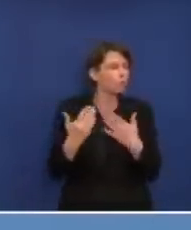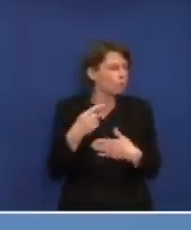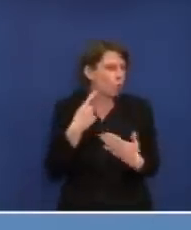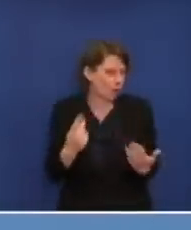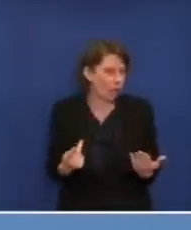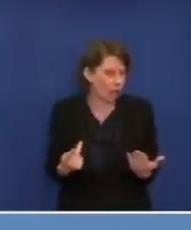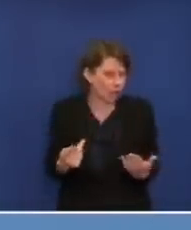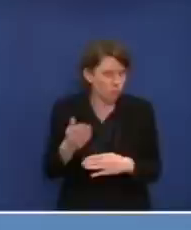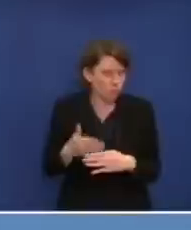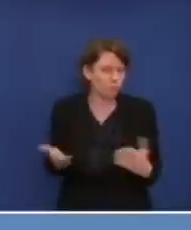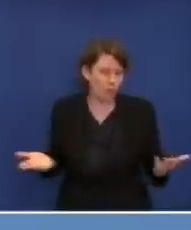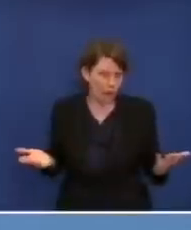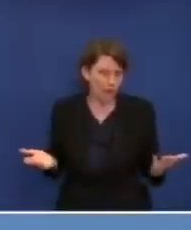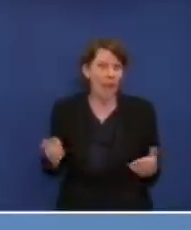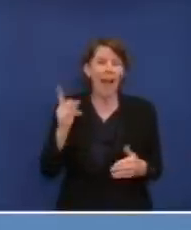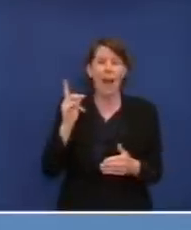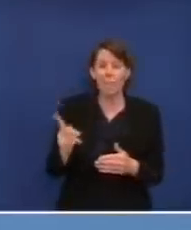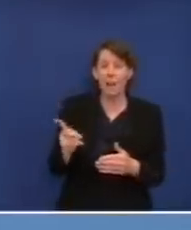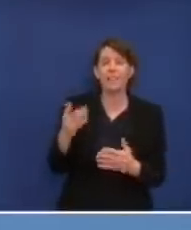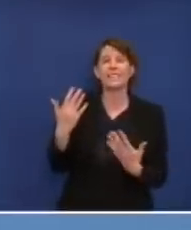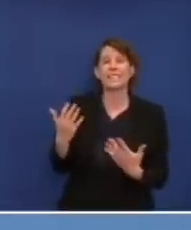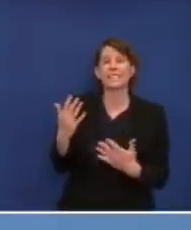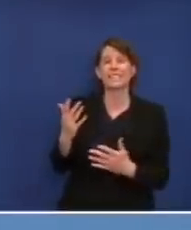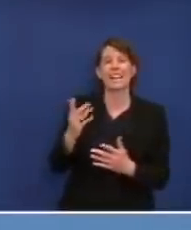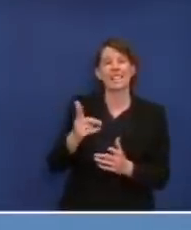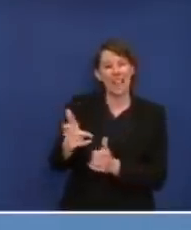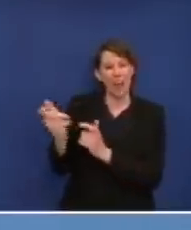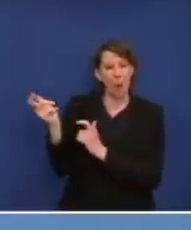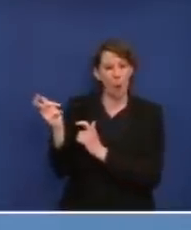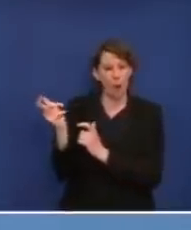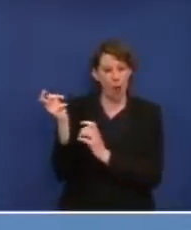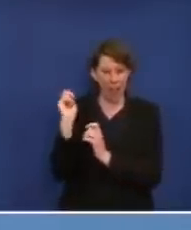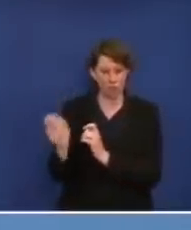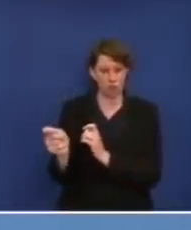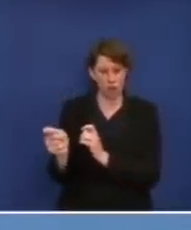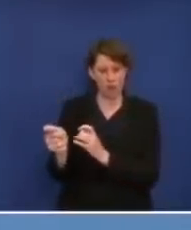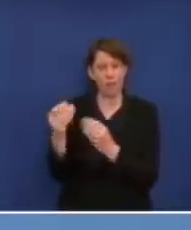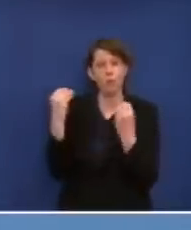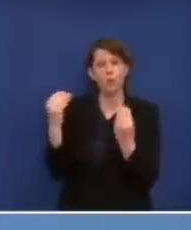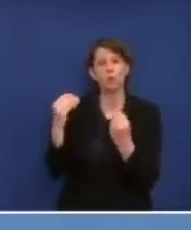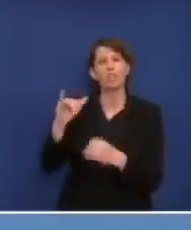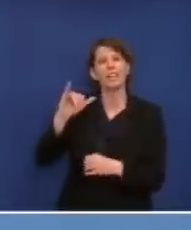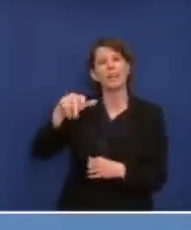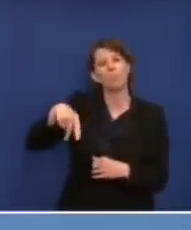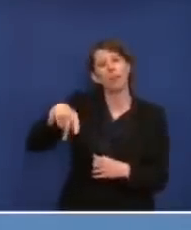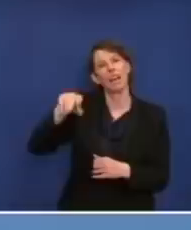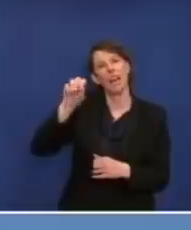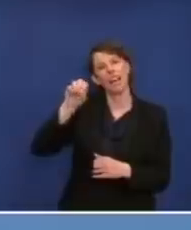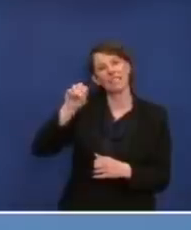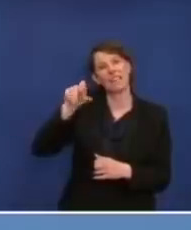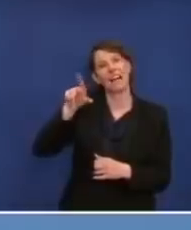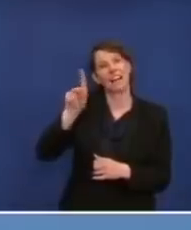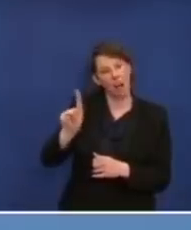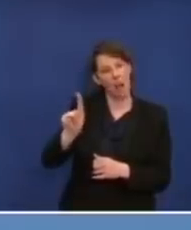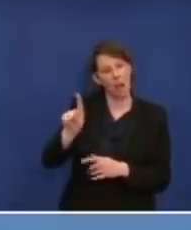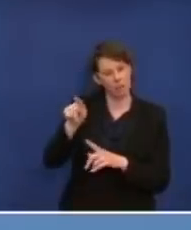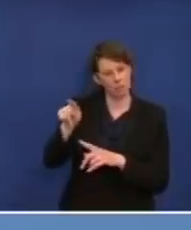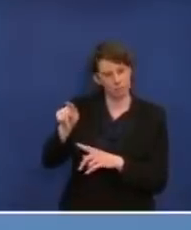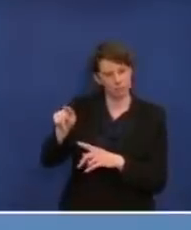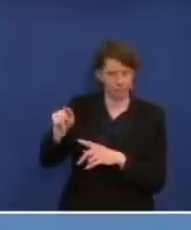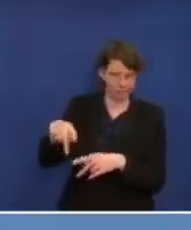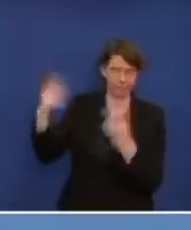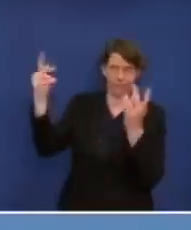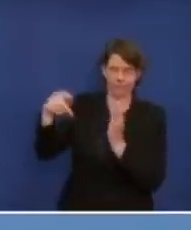Zur Mehrheit dieser Art von Anschlägen hat sich in der Vergangenheit ihr IPSK, also die